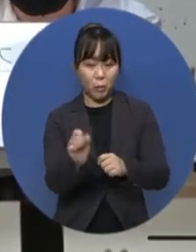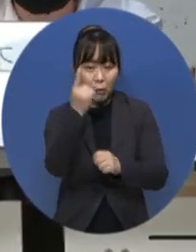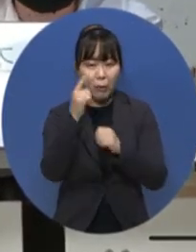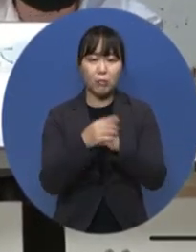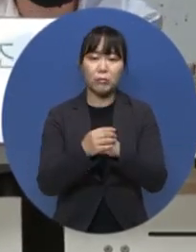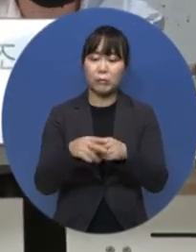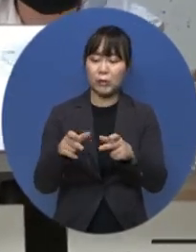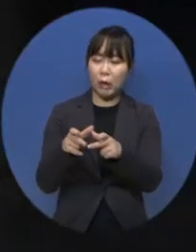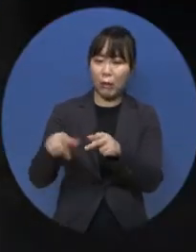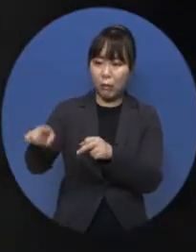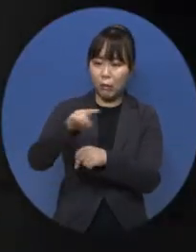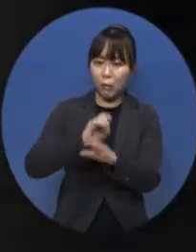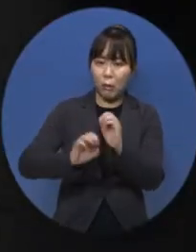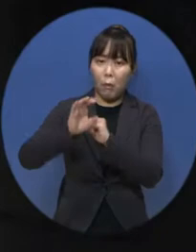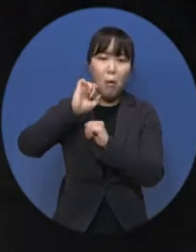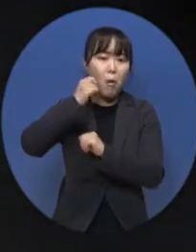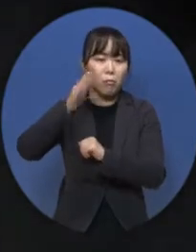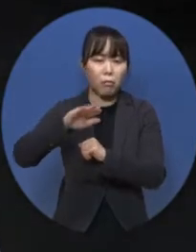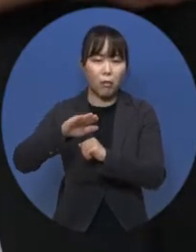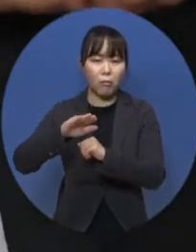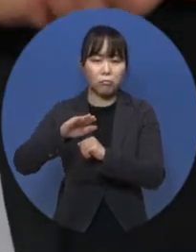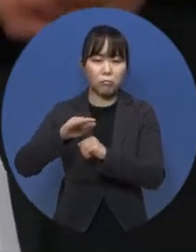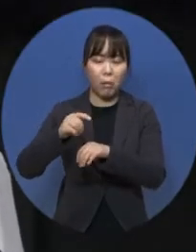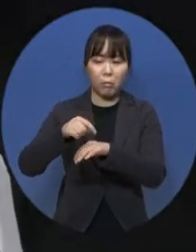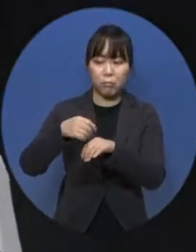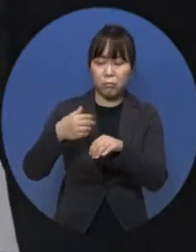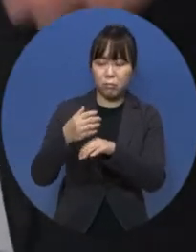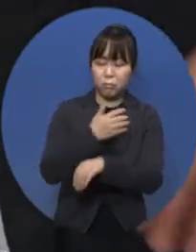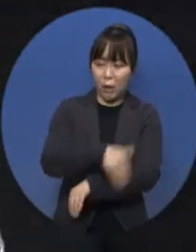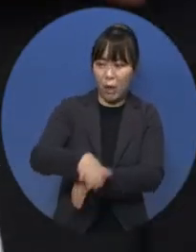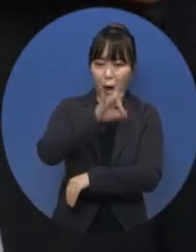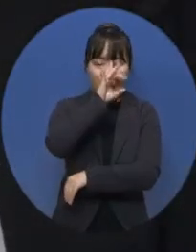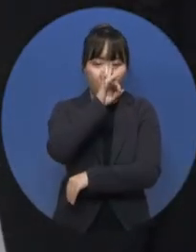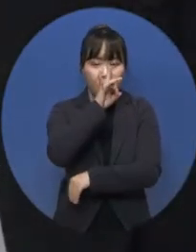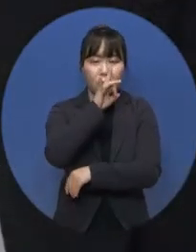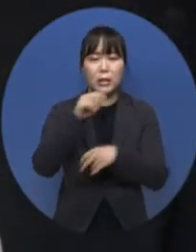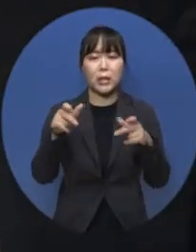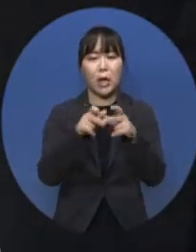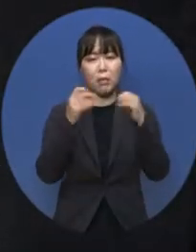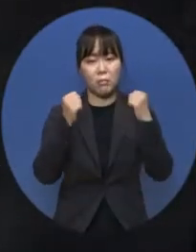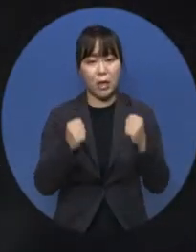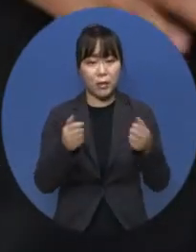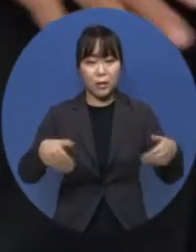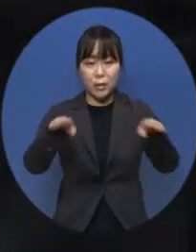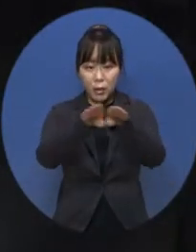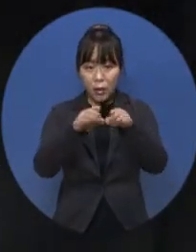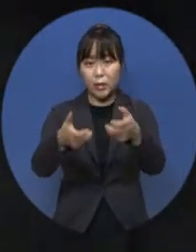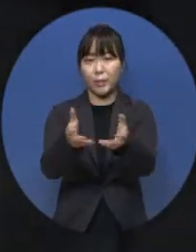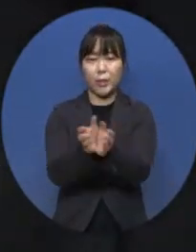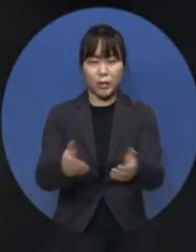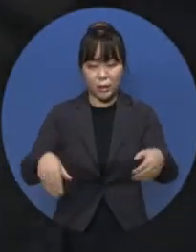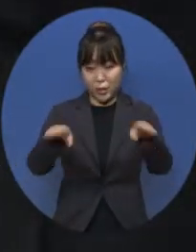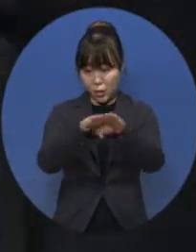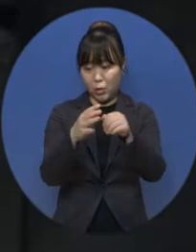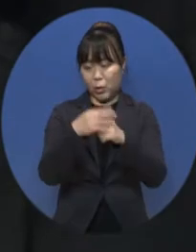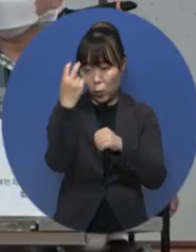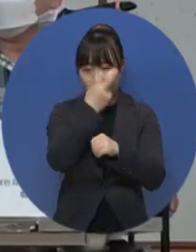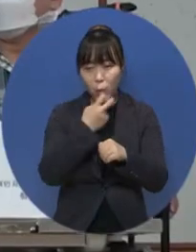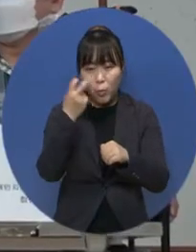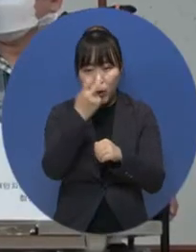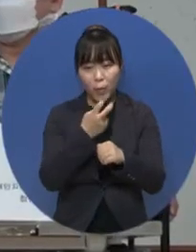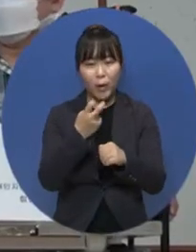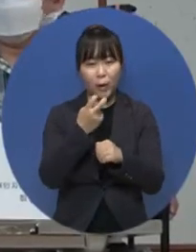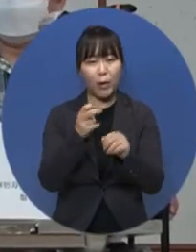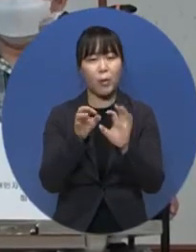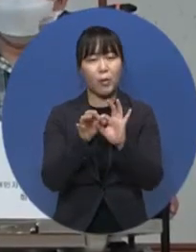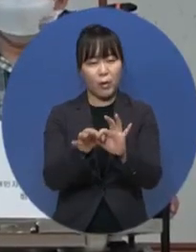취약한 장애인이 소외되어선 안 됩니다. 장애인 거주시설 등 집단시설과 돌봄의 공백에